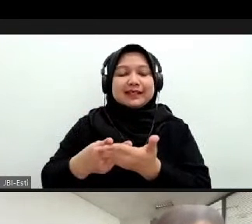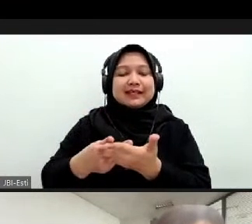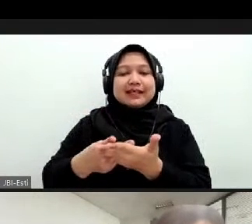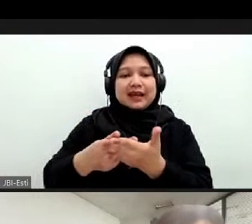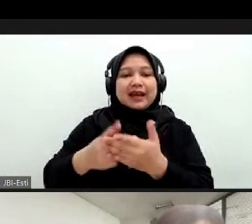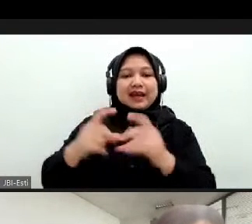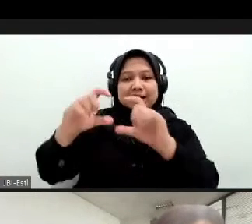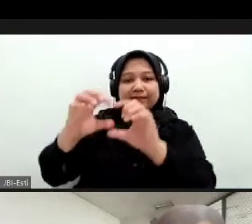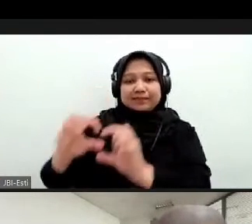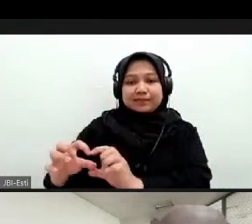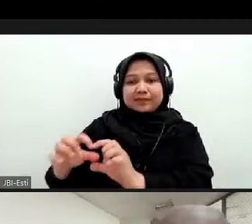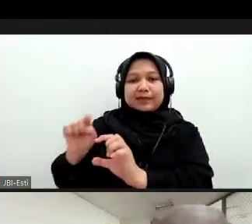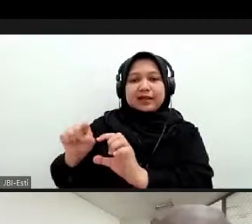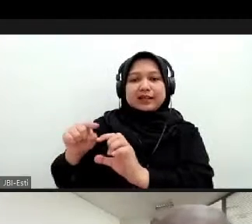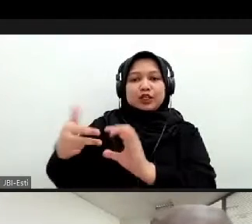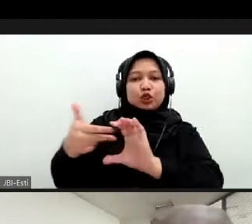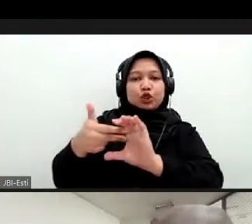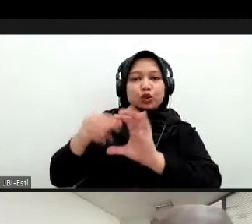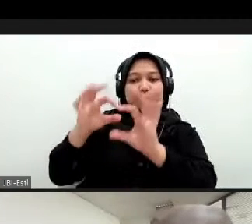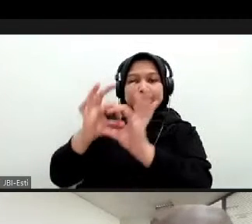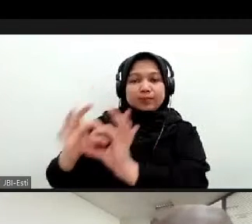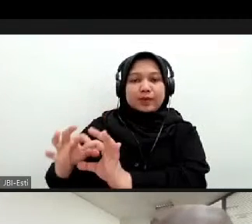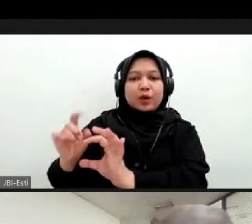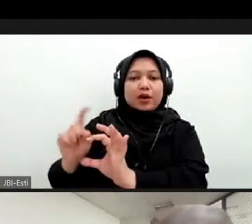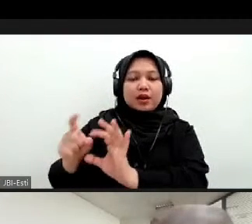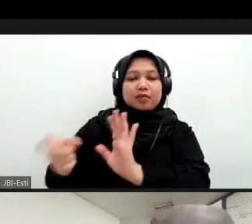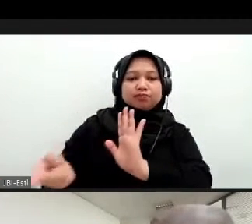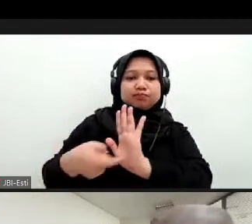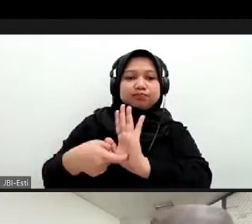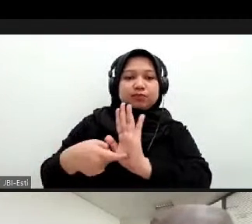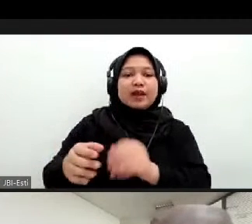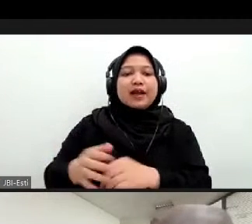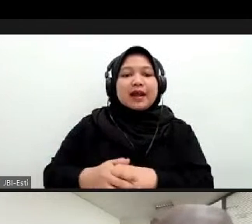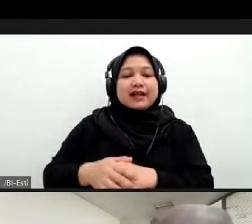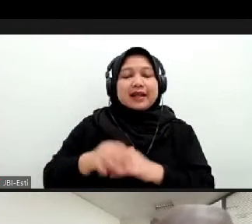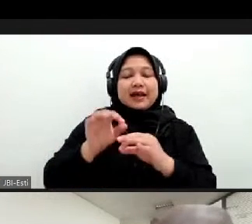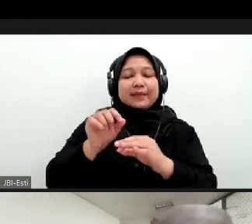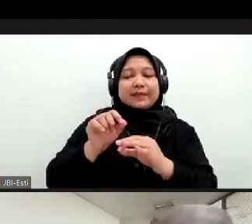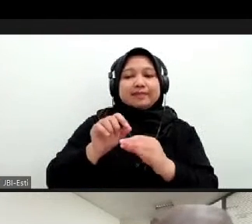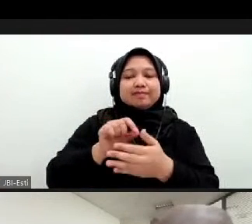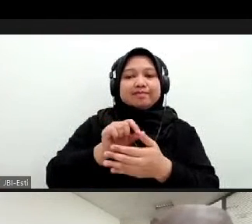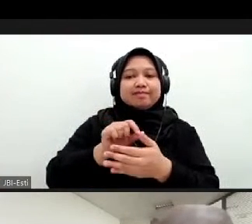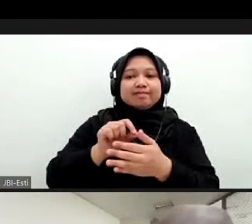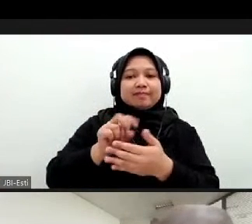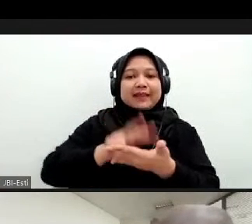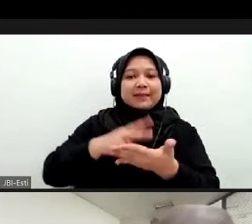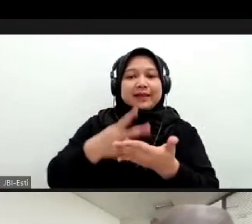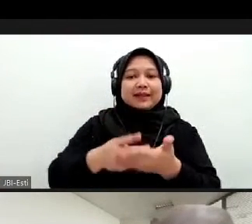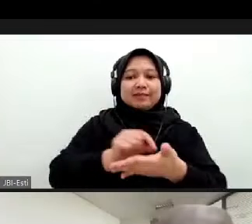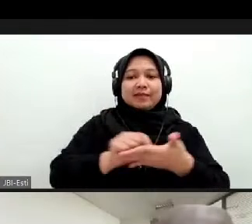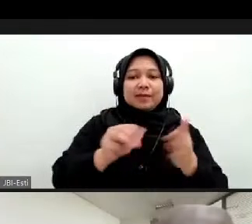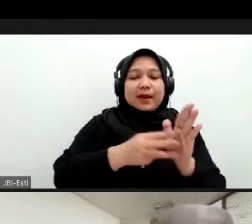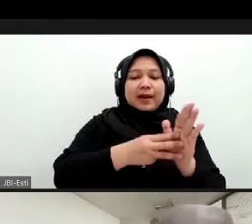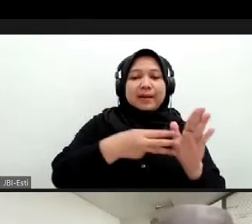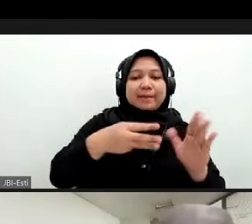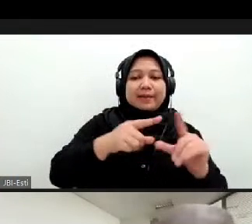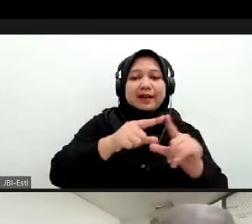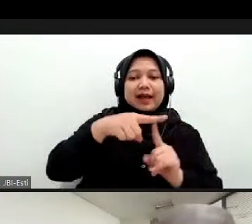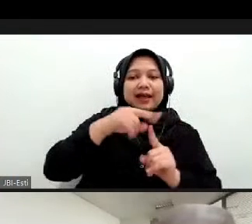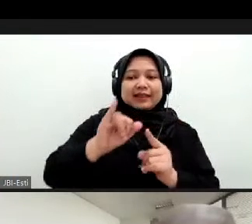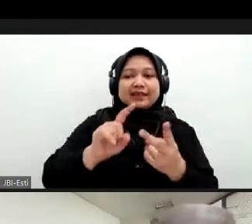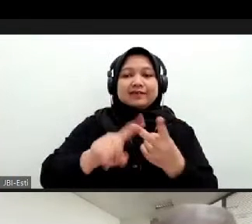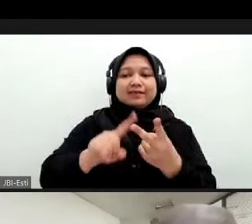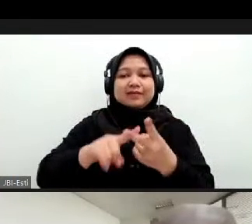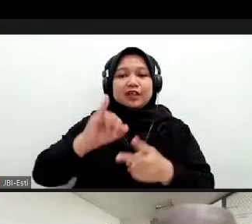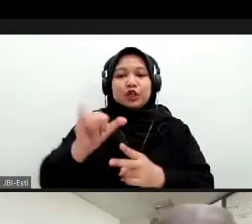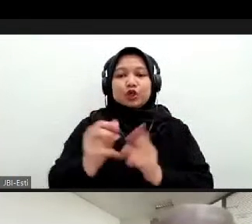masing-masing. Translator kami, Kak Melati Dewi dan Anissa Junaidi, akan dengan sangat senang hati membantu dan mentranslasikan dari bahasa Indonesia